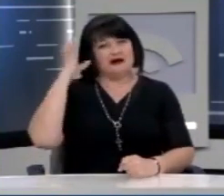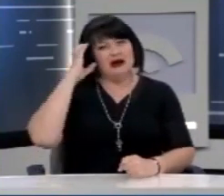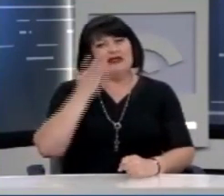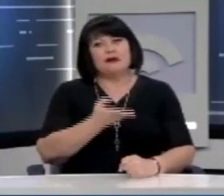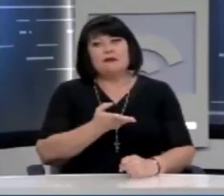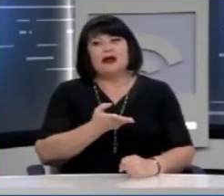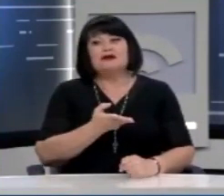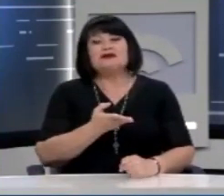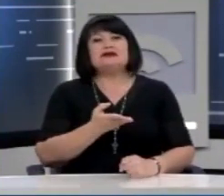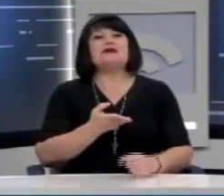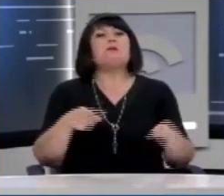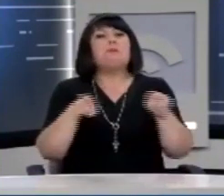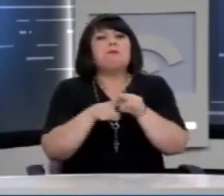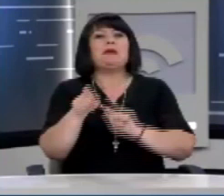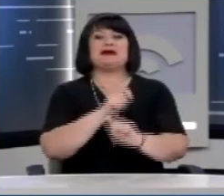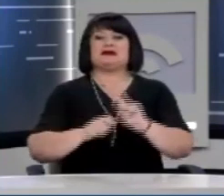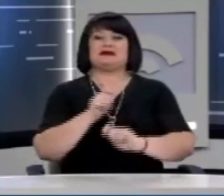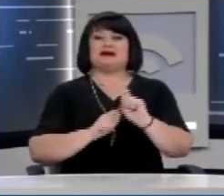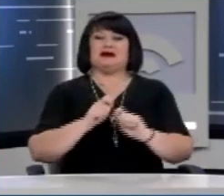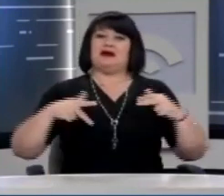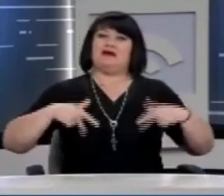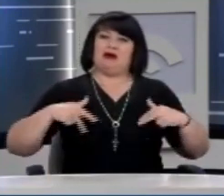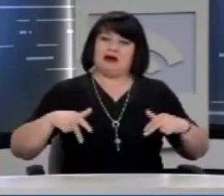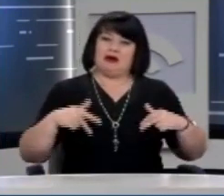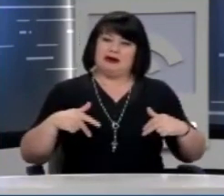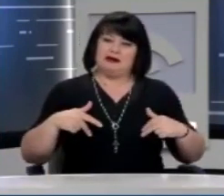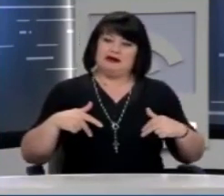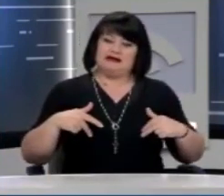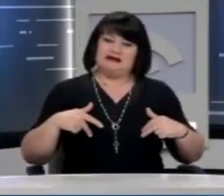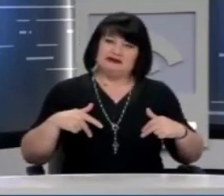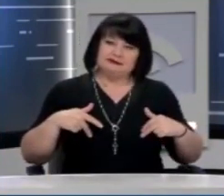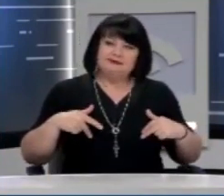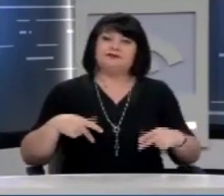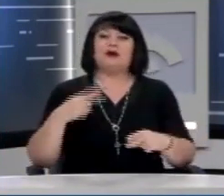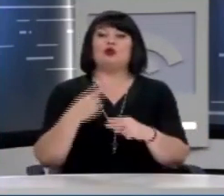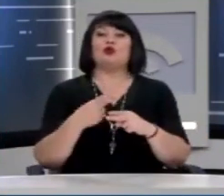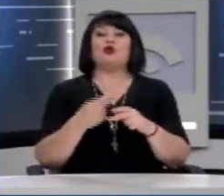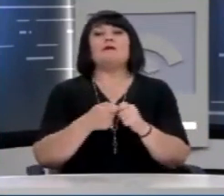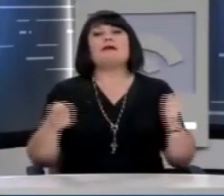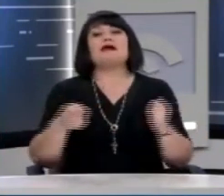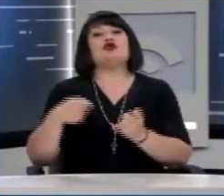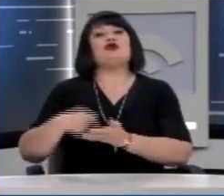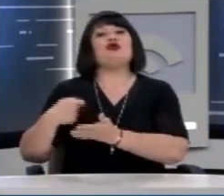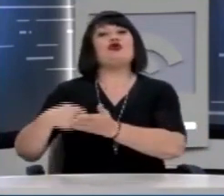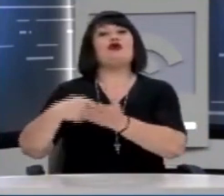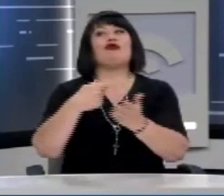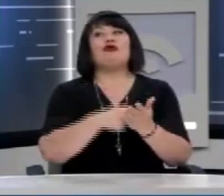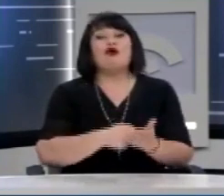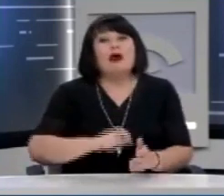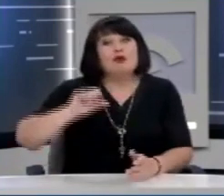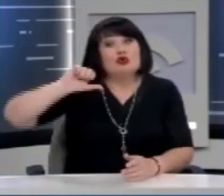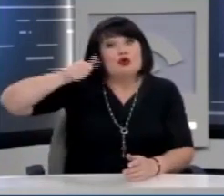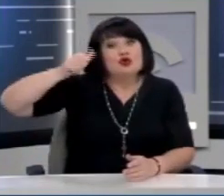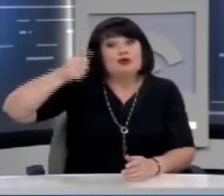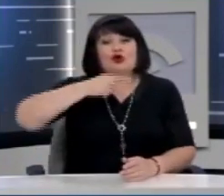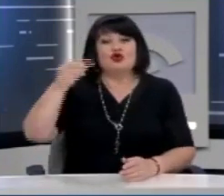θυμίσουμε, συνδιαμορφώσατε και εσείς ως κυβέρνηση, με εμβληματικότερο μέτρο την φορολόγηση από το πρώτο